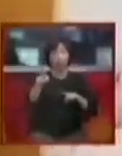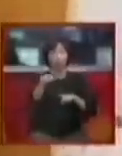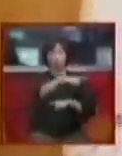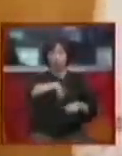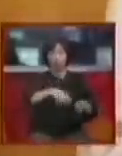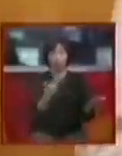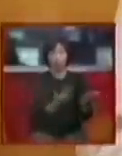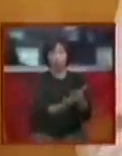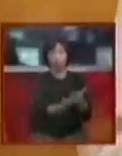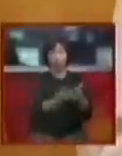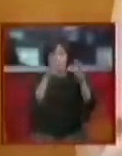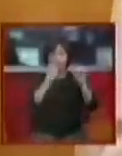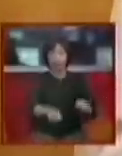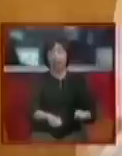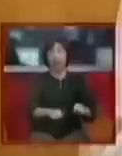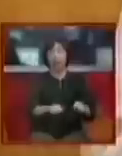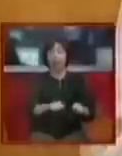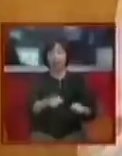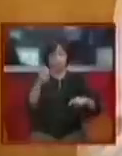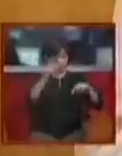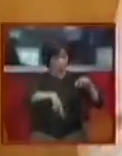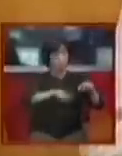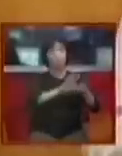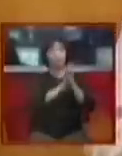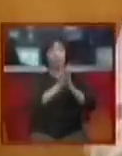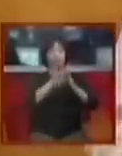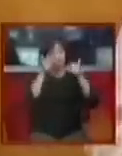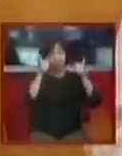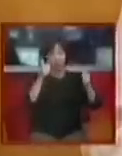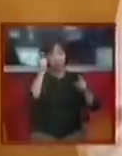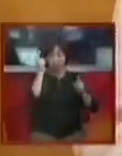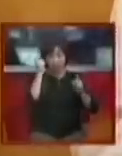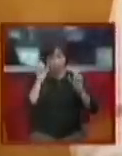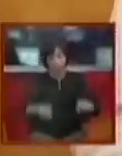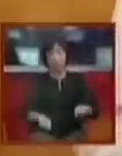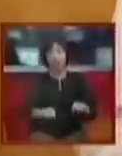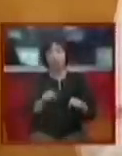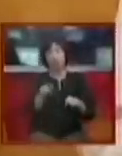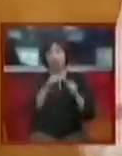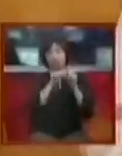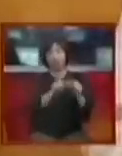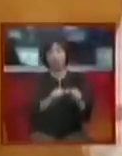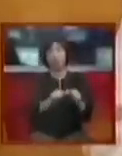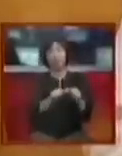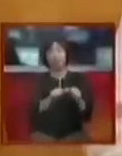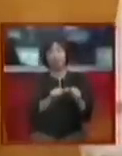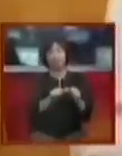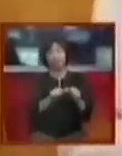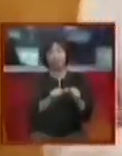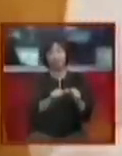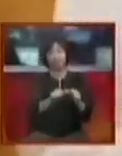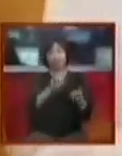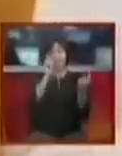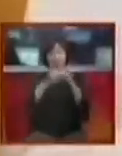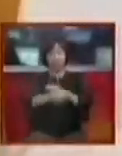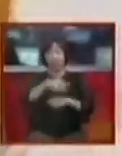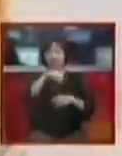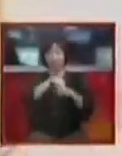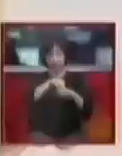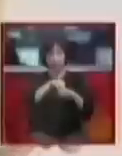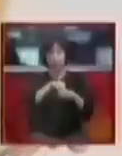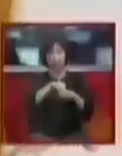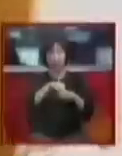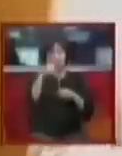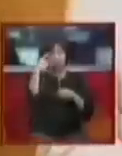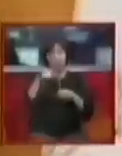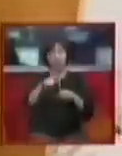natin posible ang imposible. Ang trabaho natin ngayon siguruhing magpapatuloy ang pagbabago